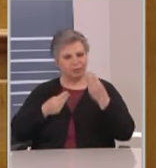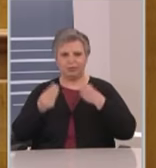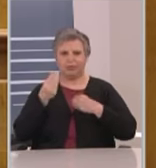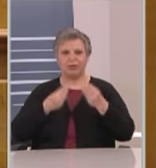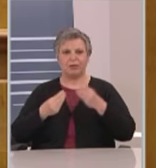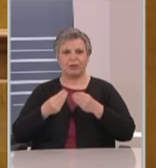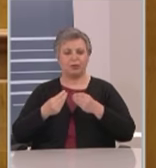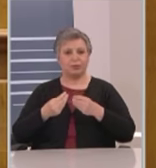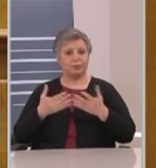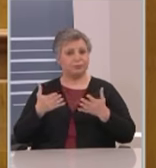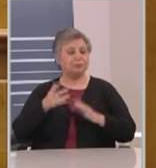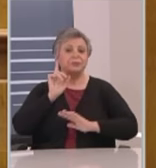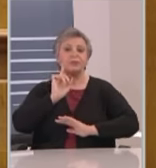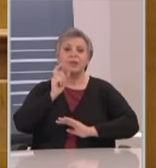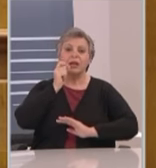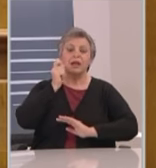Κυρίες και κύριοι συνάδελφοι,